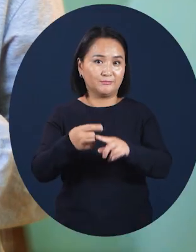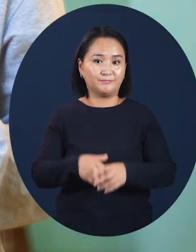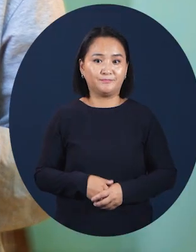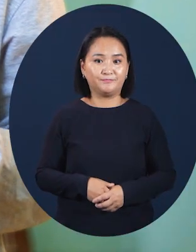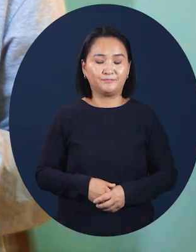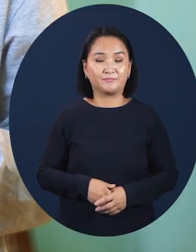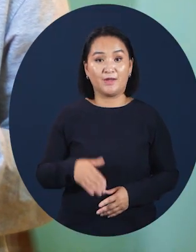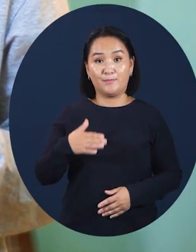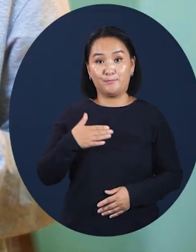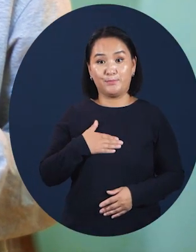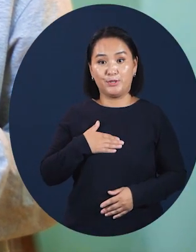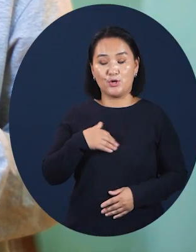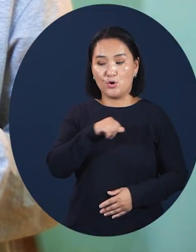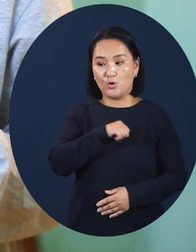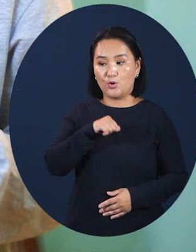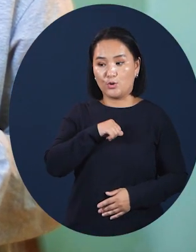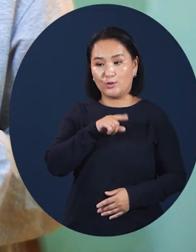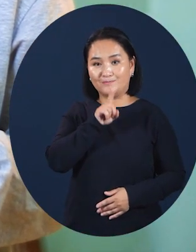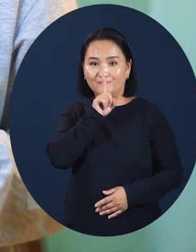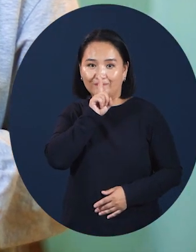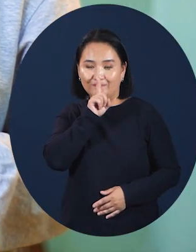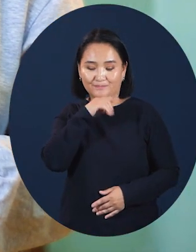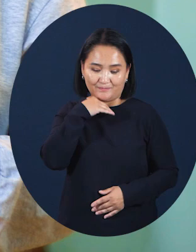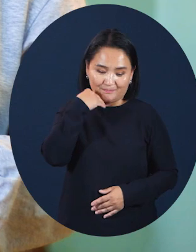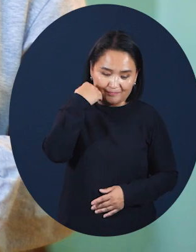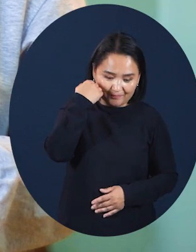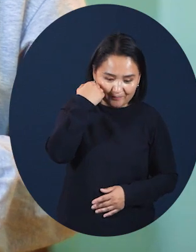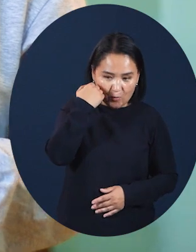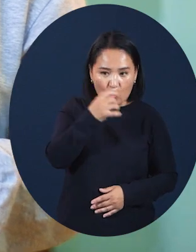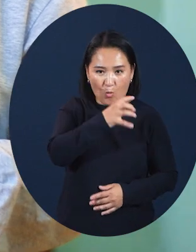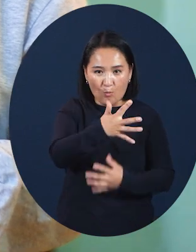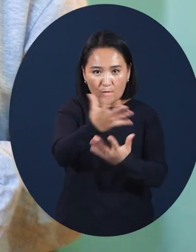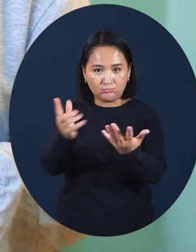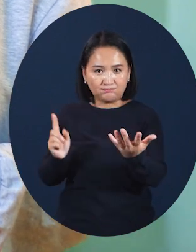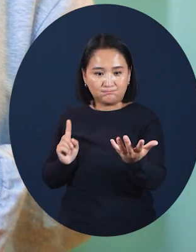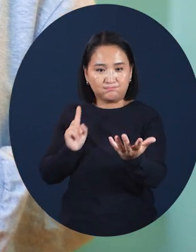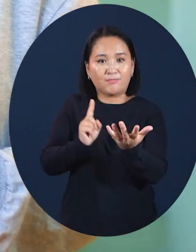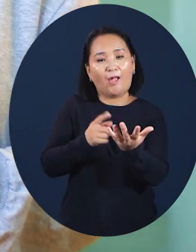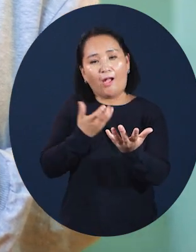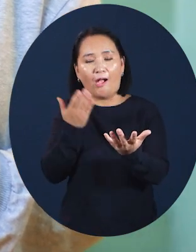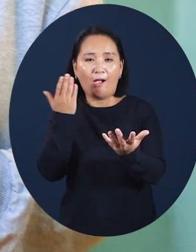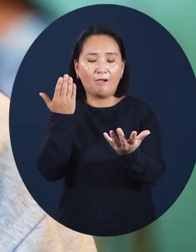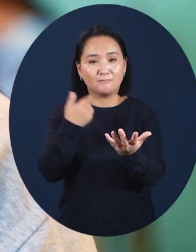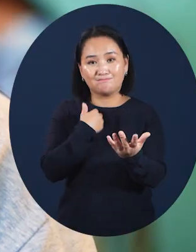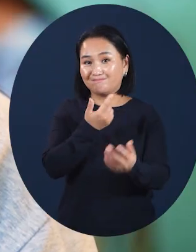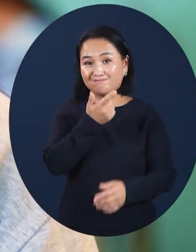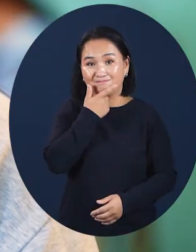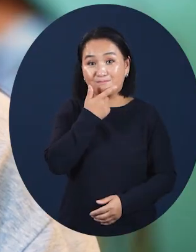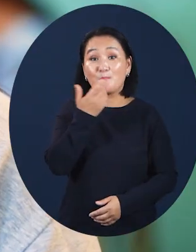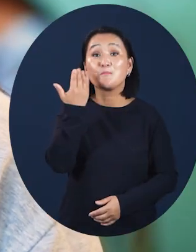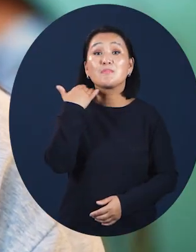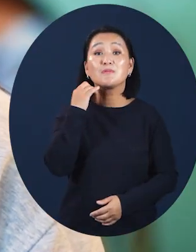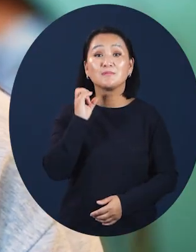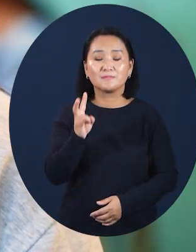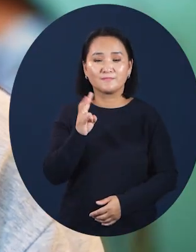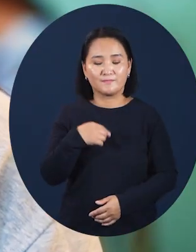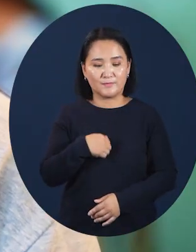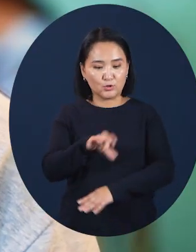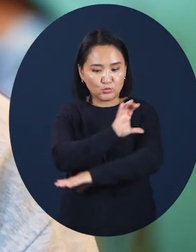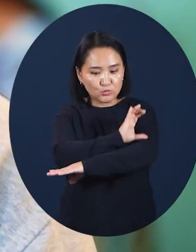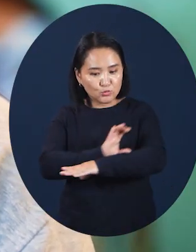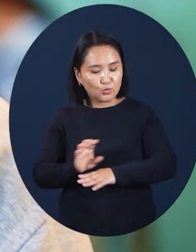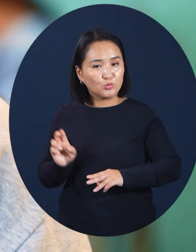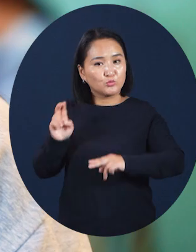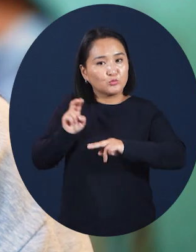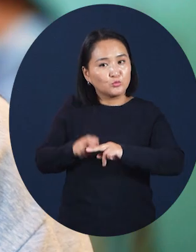Би жоохон өөрө бүрэг хичимхий дүүч гэх юм уу нэг олонний өмнө гарч юм хүм ярь чаддаг хүүхдээс аахгүй юу. Ингээд сургалт нь хамрагдсанаар бол